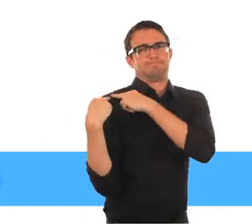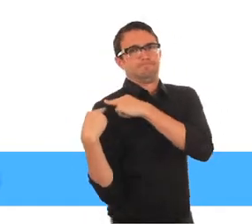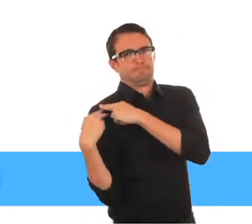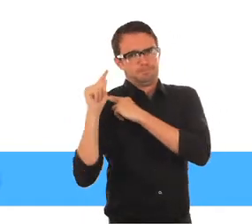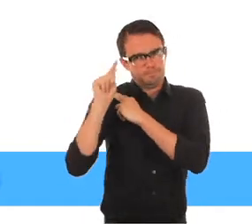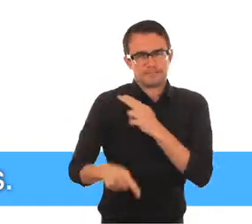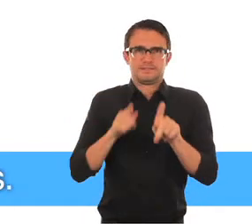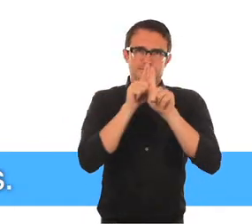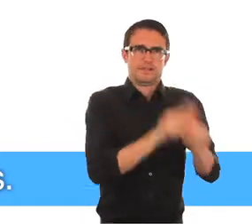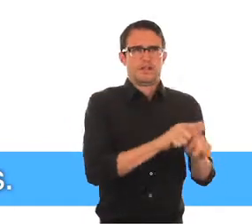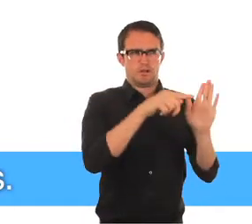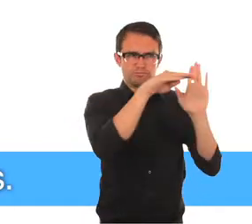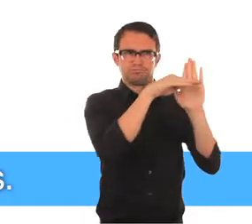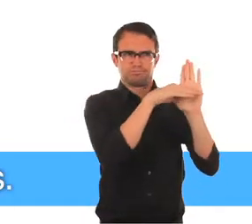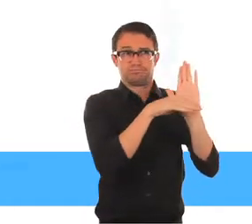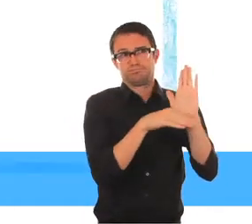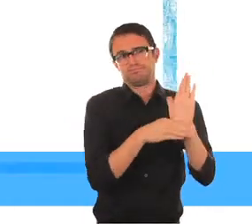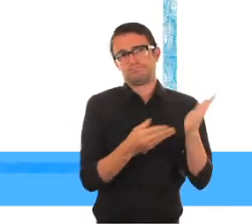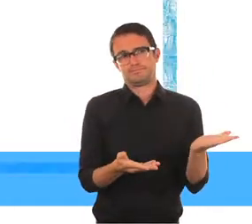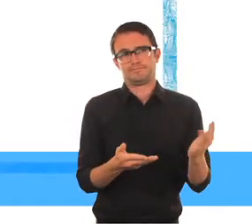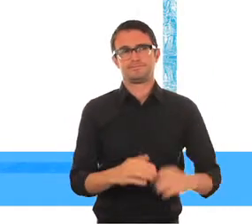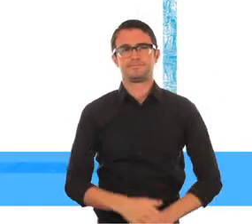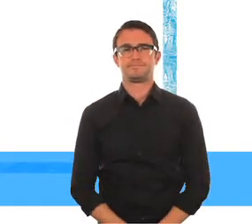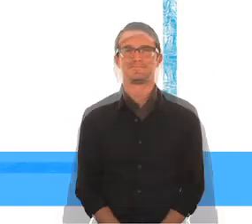les enfants handicapés de jouir de leurs droits.